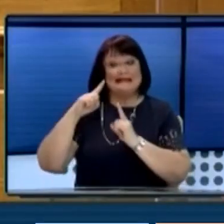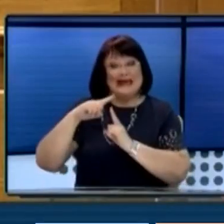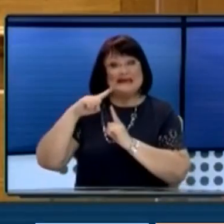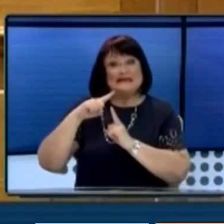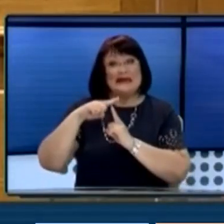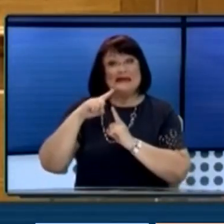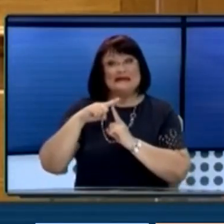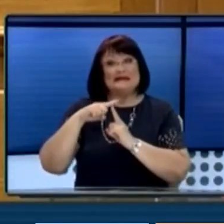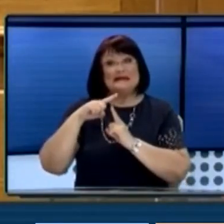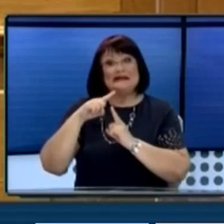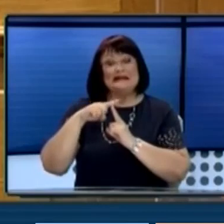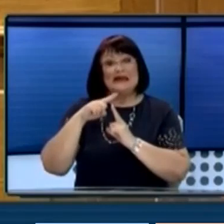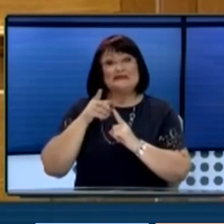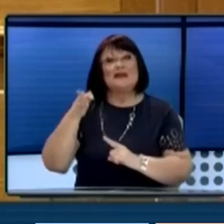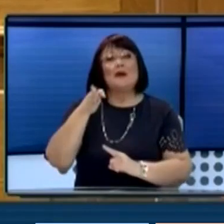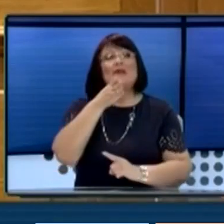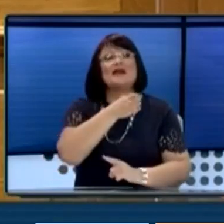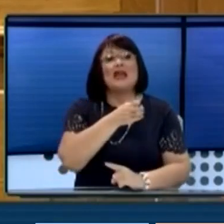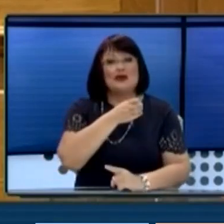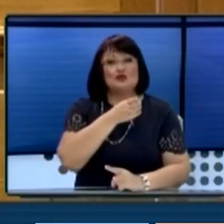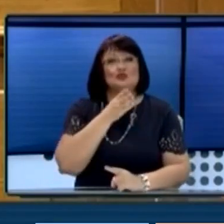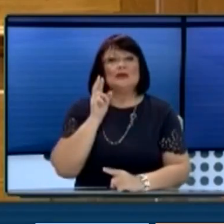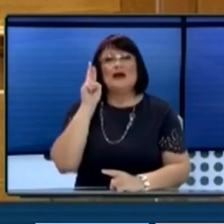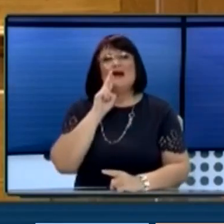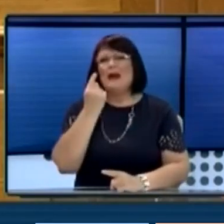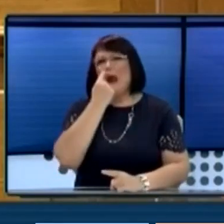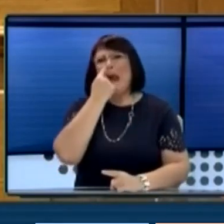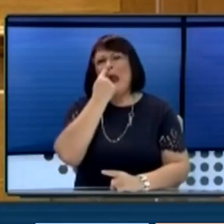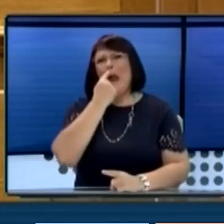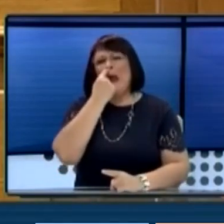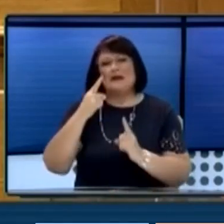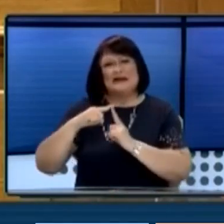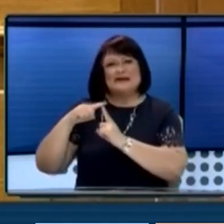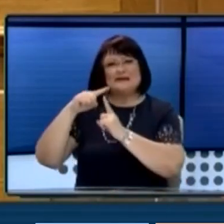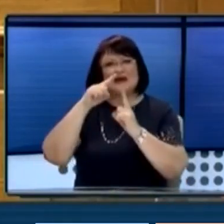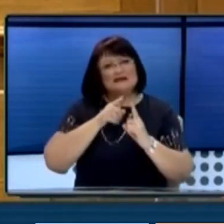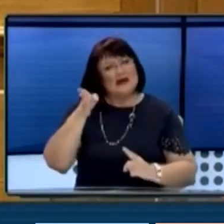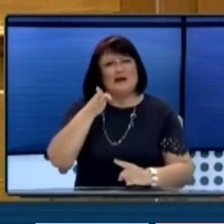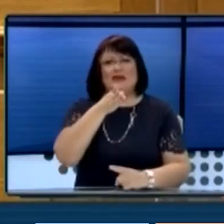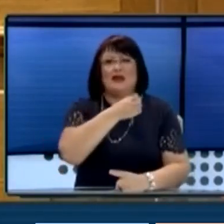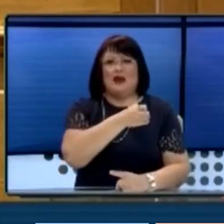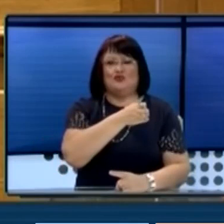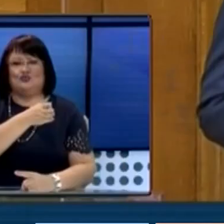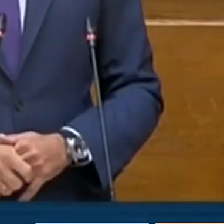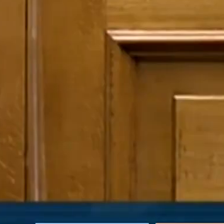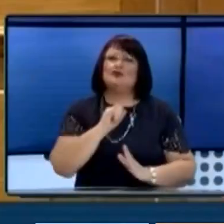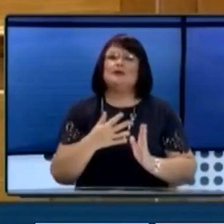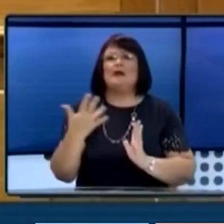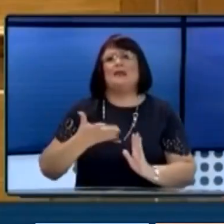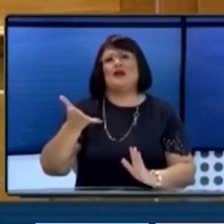τονίζω όχι self-test, εργαστηριακά τεστ προκειμένου οι εκπαιδευτικοί να μπορούν να προσέλθουν στην τάξη.